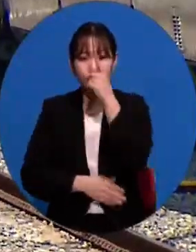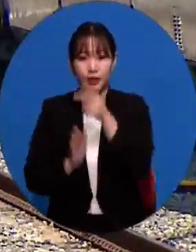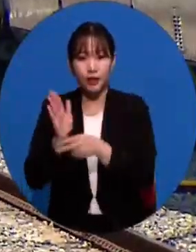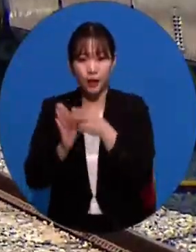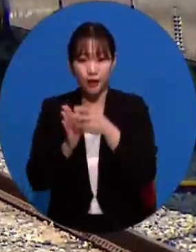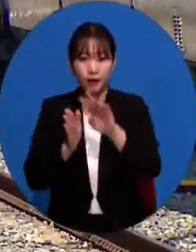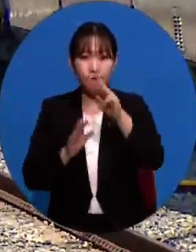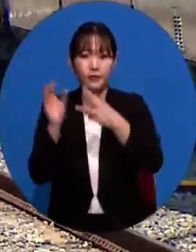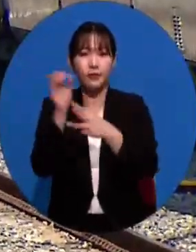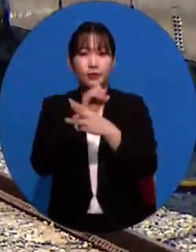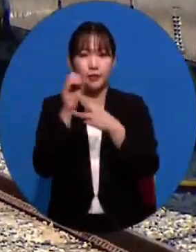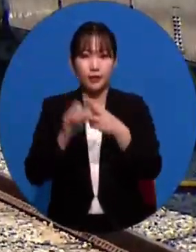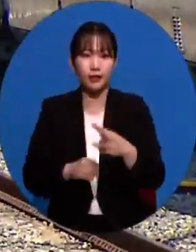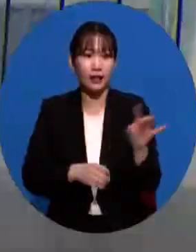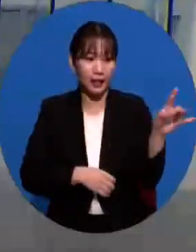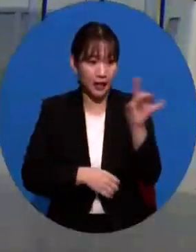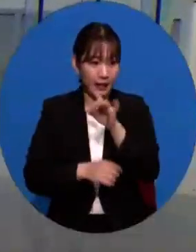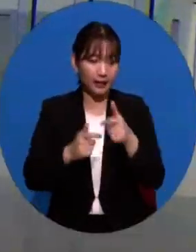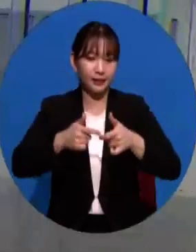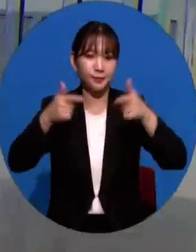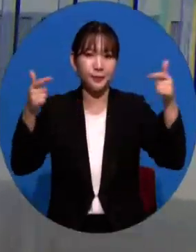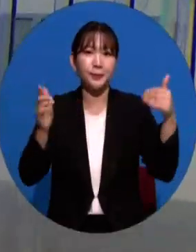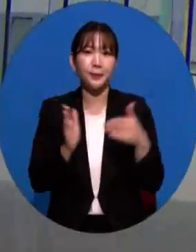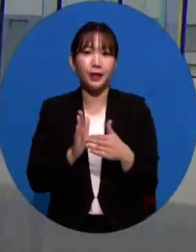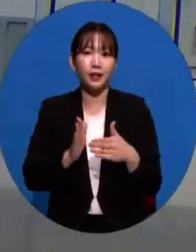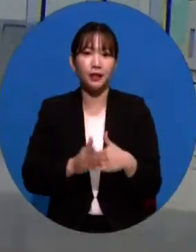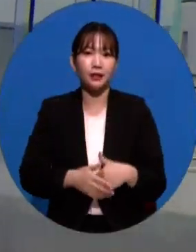순천역에 300% 각각 증가했습니다